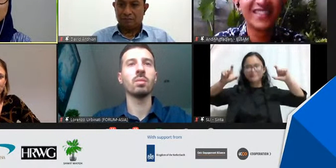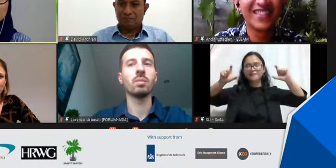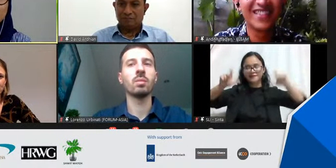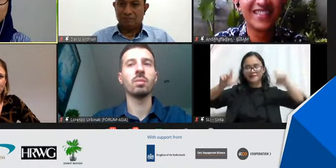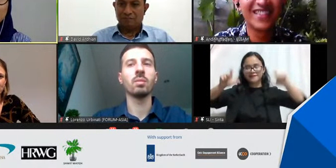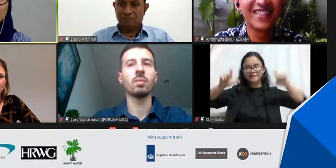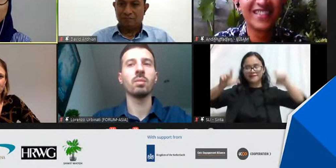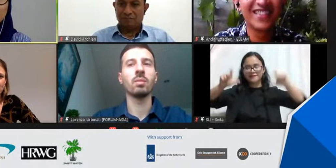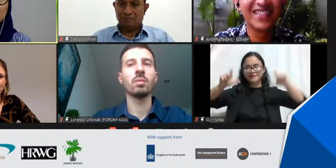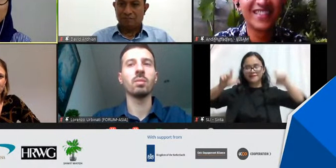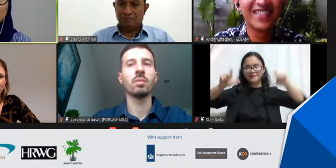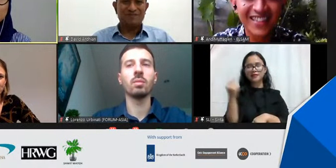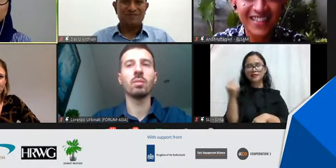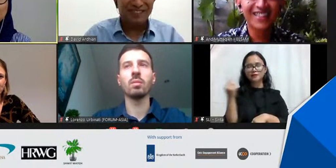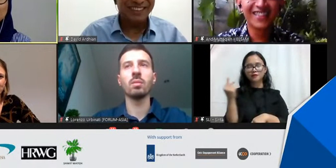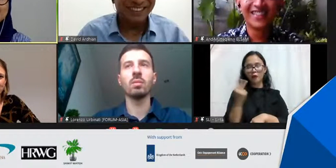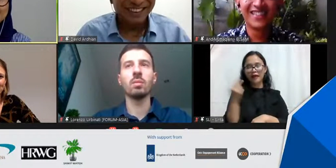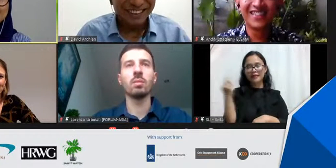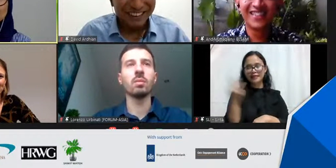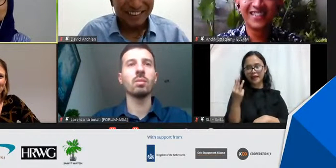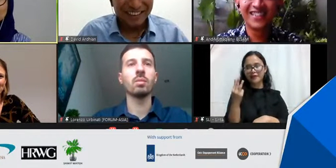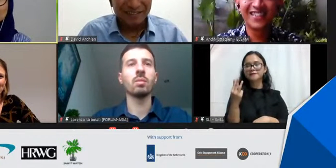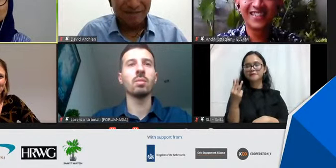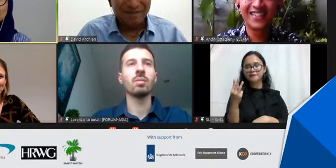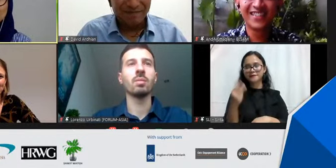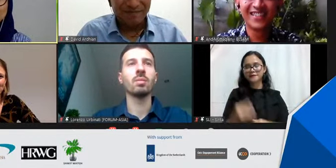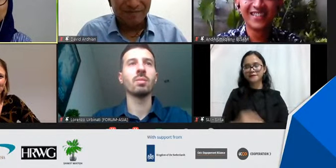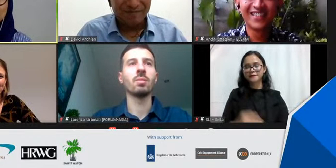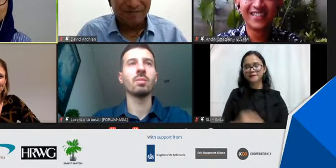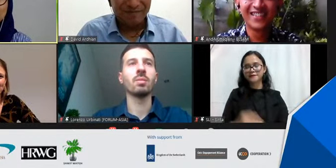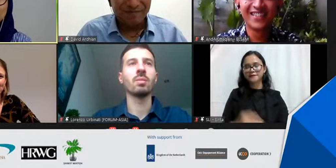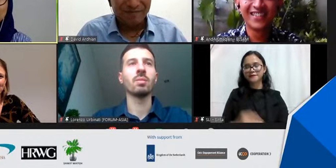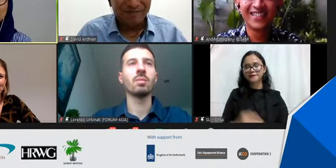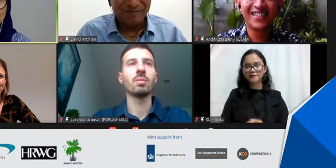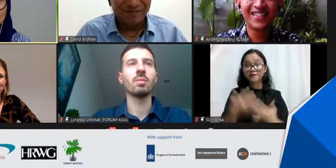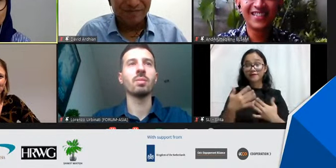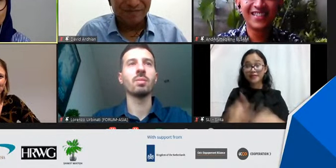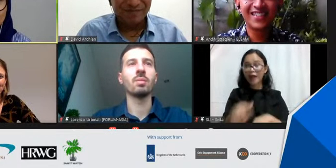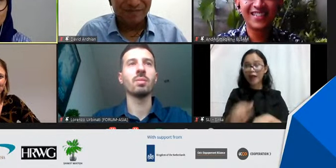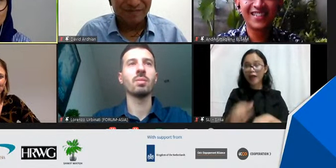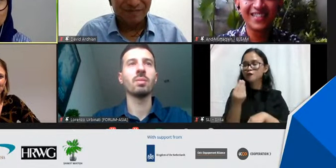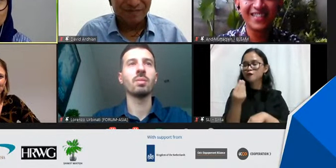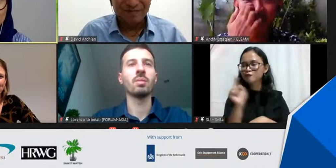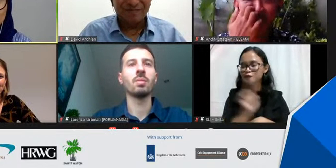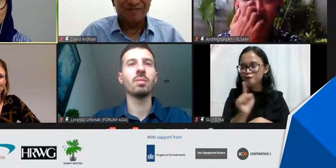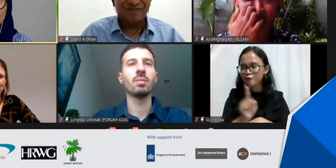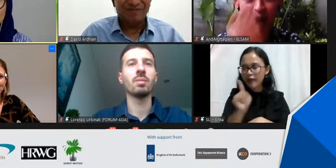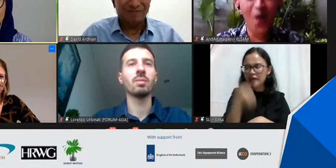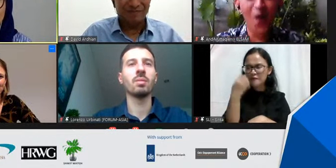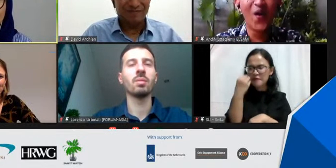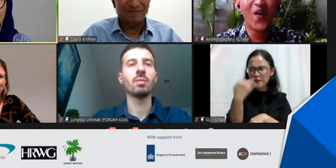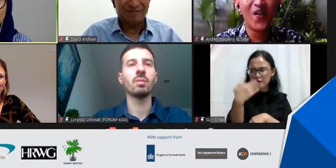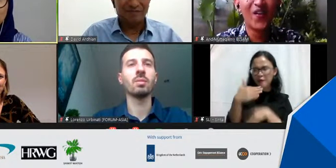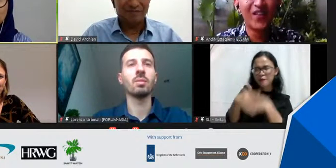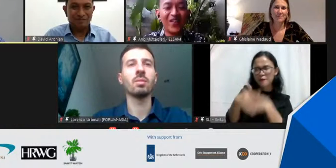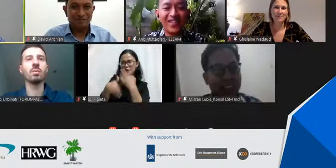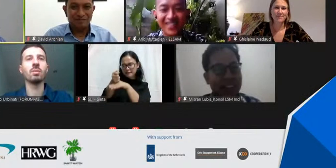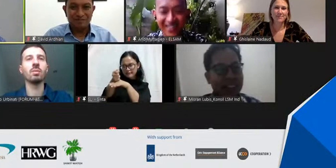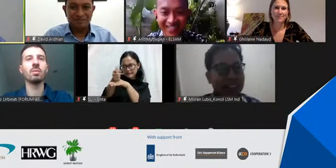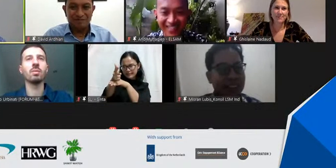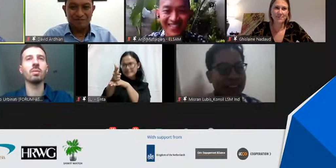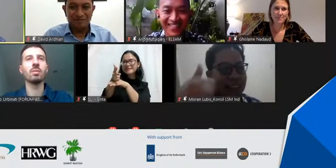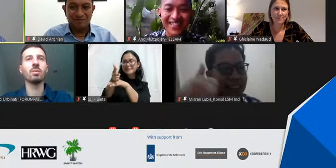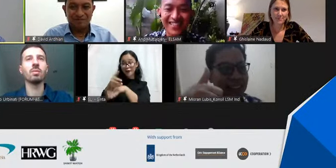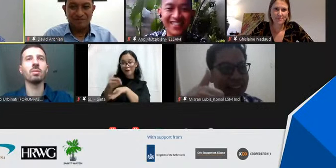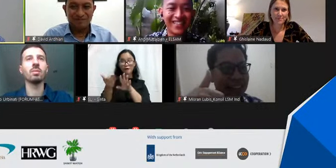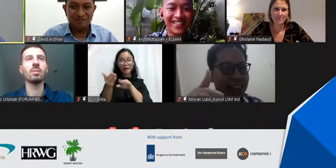S du Oke sebentar masih ada yang masih proses menyalakan kamera Baik saya hitung lagi